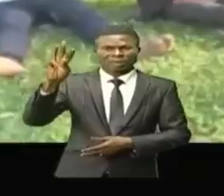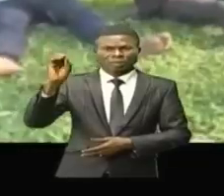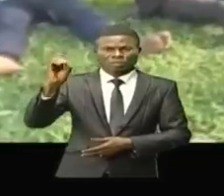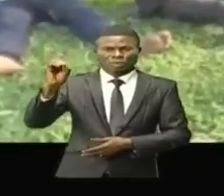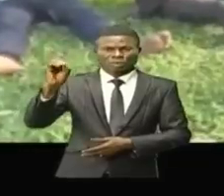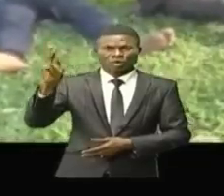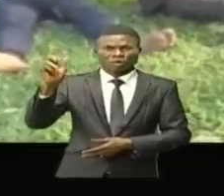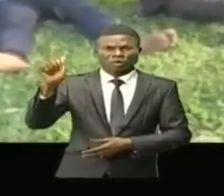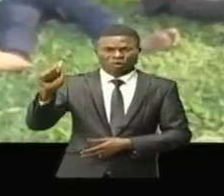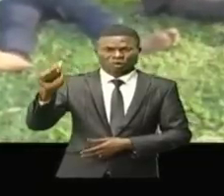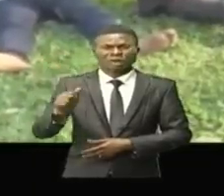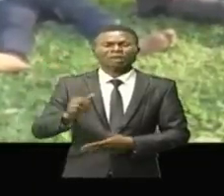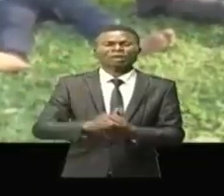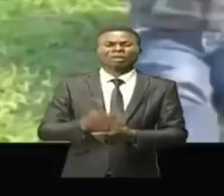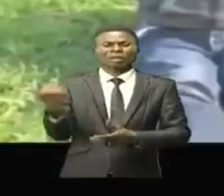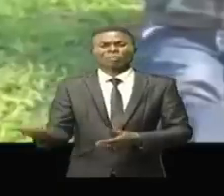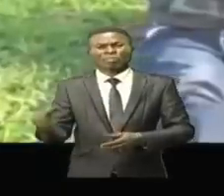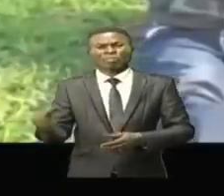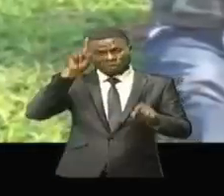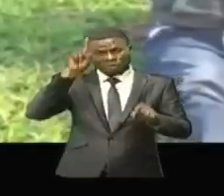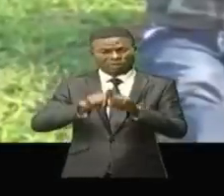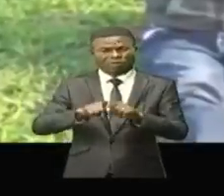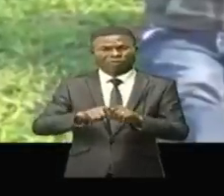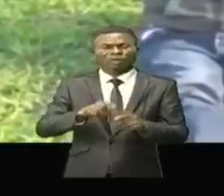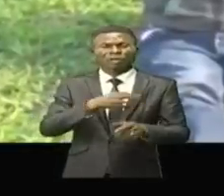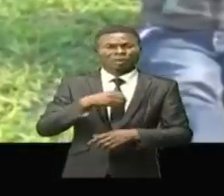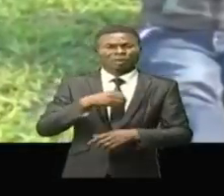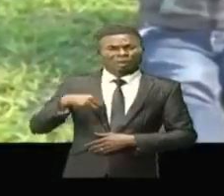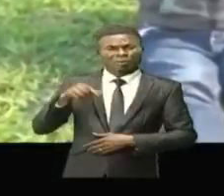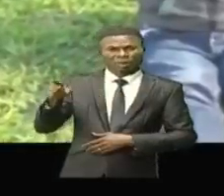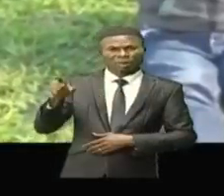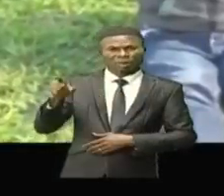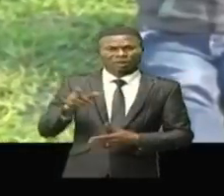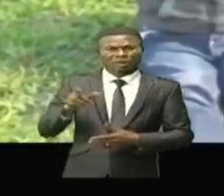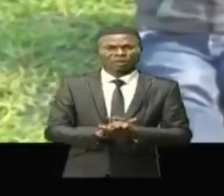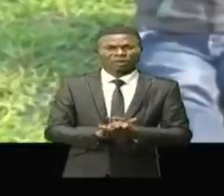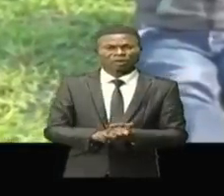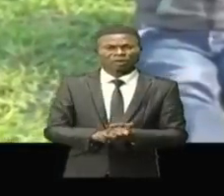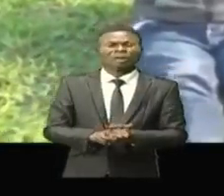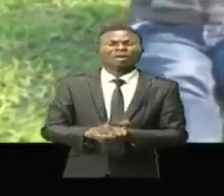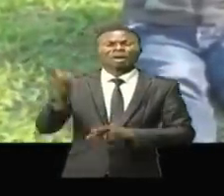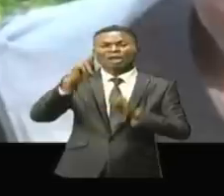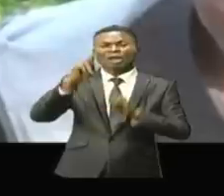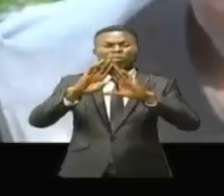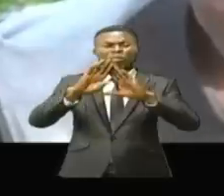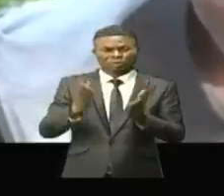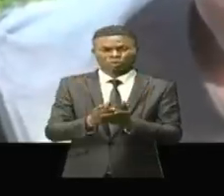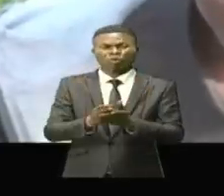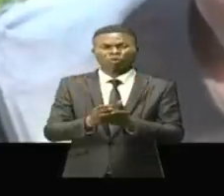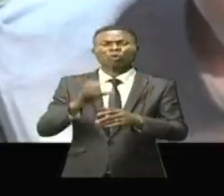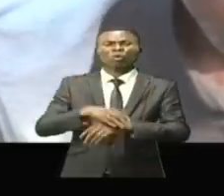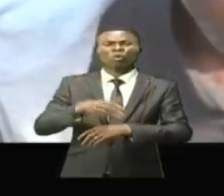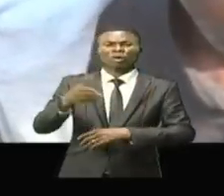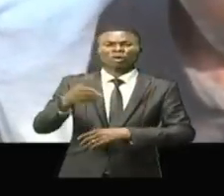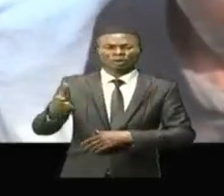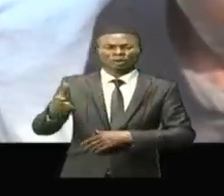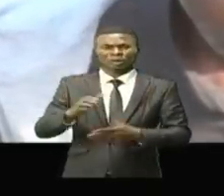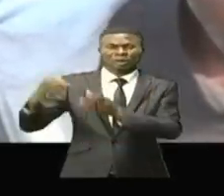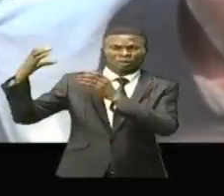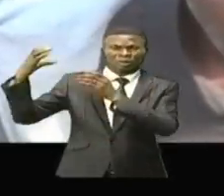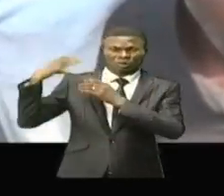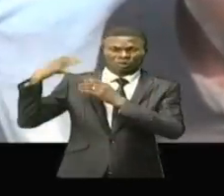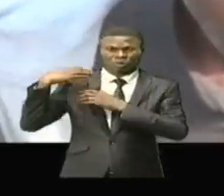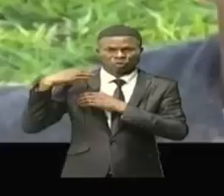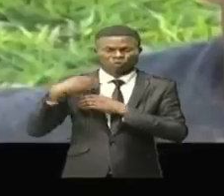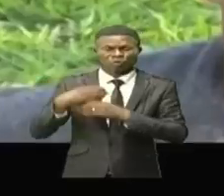troisième, c'est Luanda, petit frère du fameux Mauziko, lynché par la population le dimanche dernier. Il était chargé de retrait de